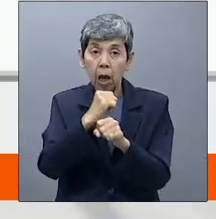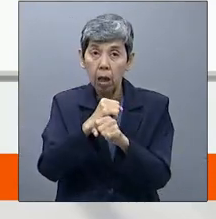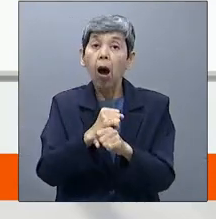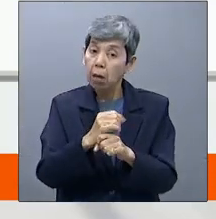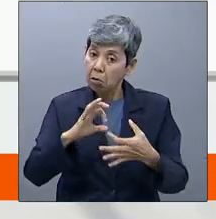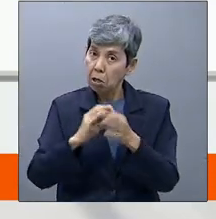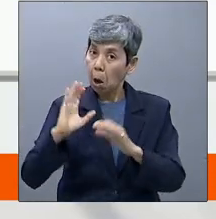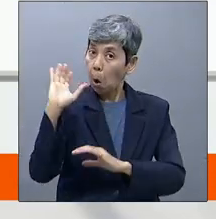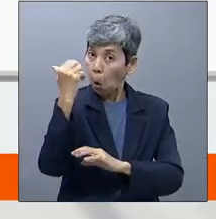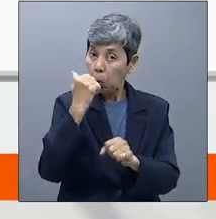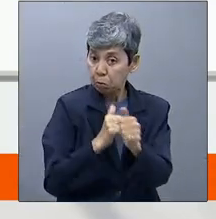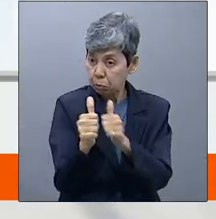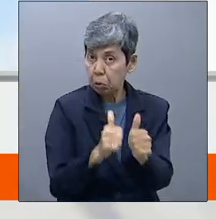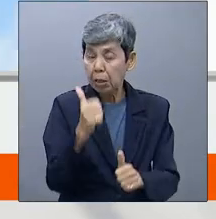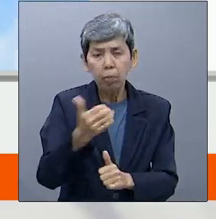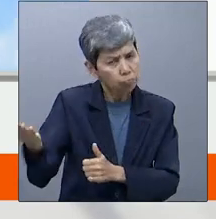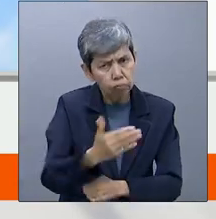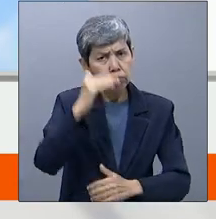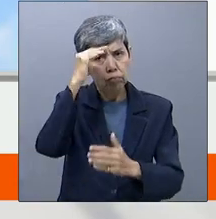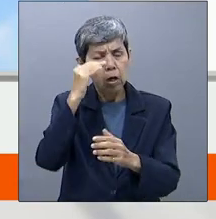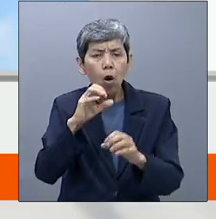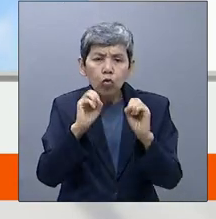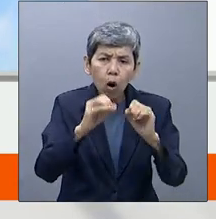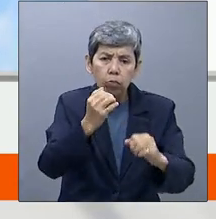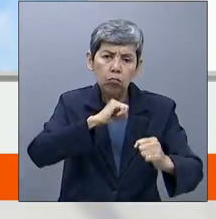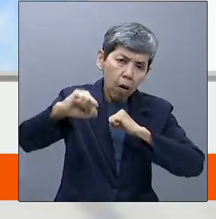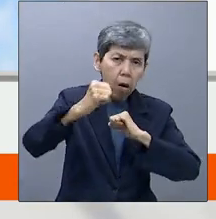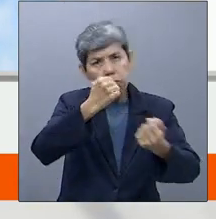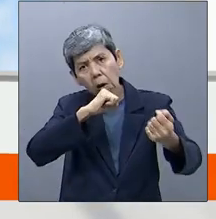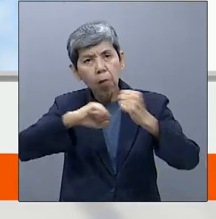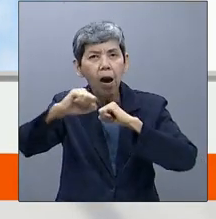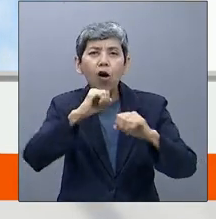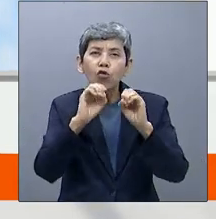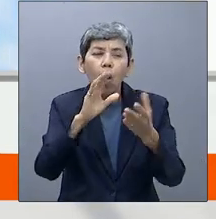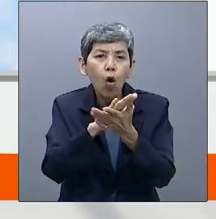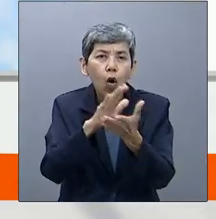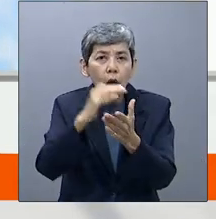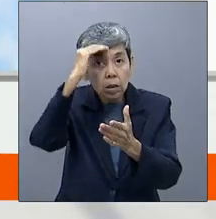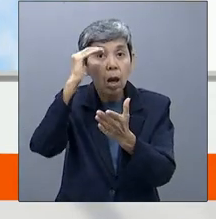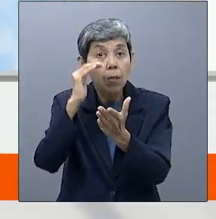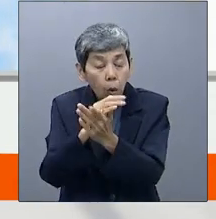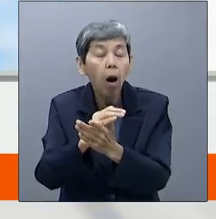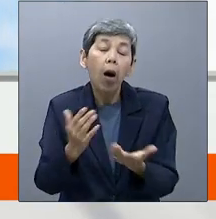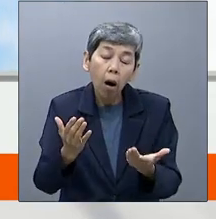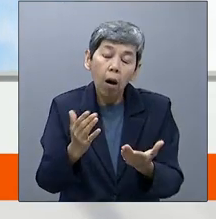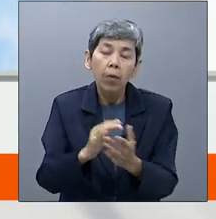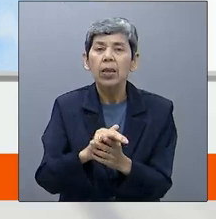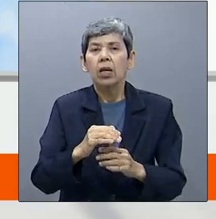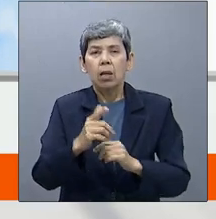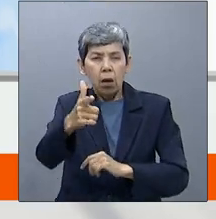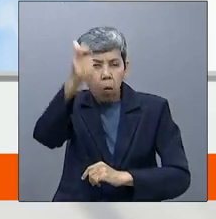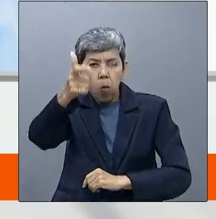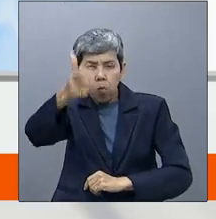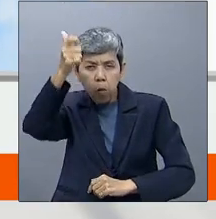มปิกอะไรต่างๆเลยนะจะมาสอนมวยในโรงเรียนร้อยตำรวจนะหรือนักยิงปืนแม่